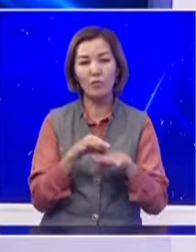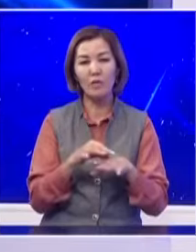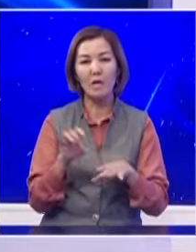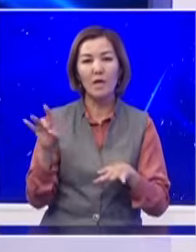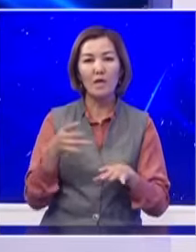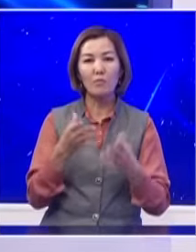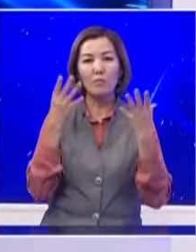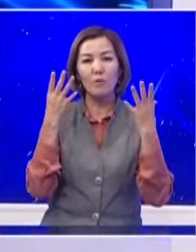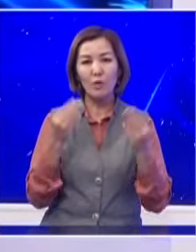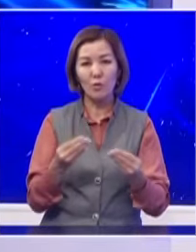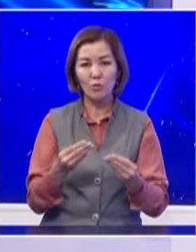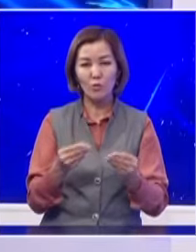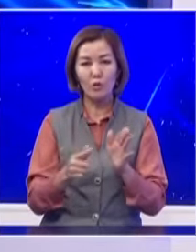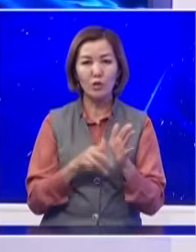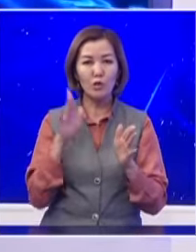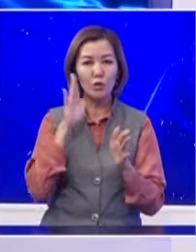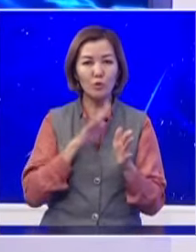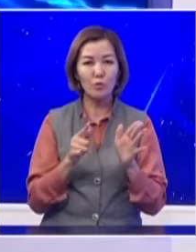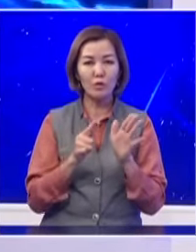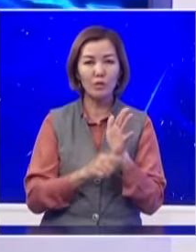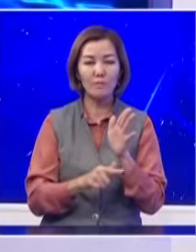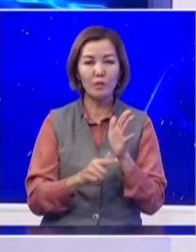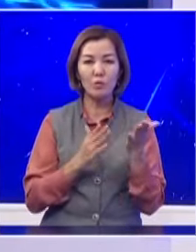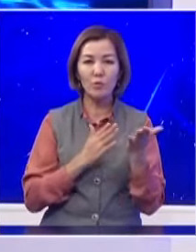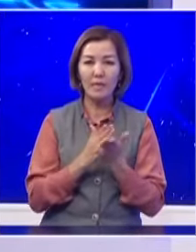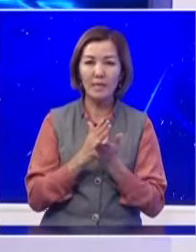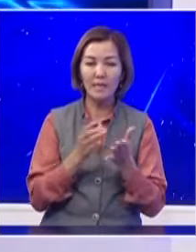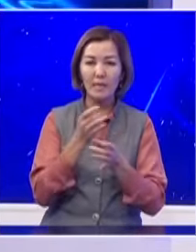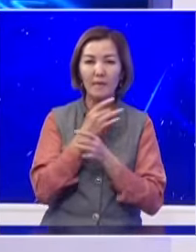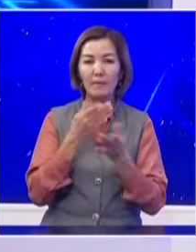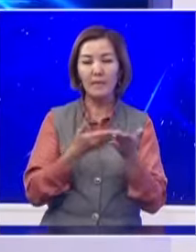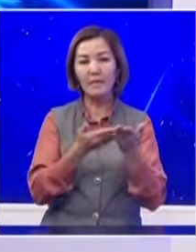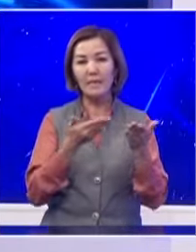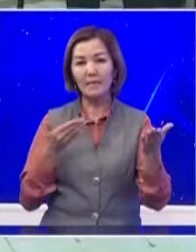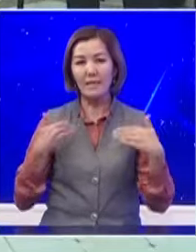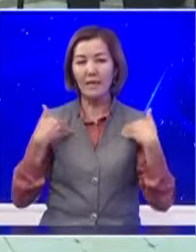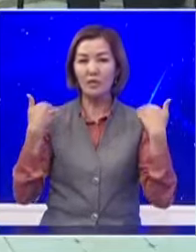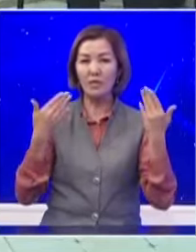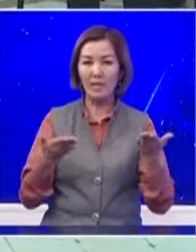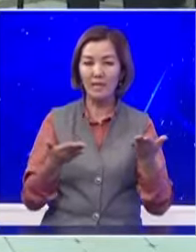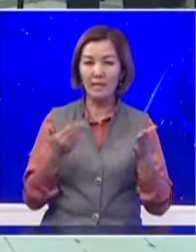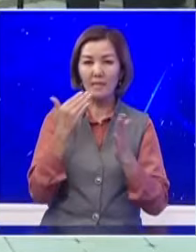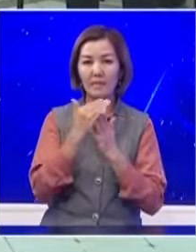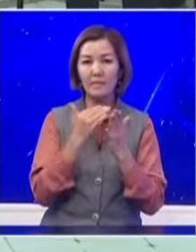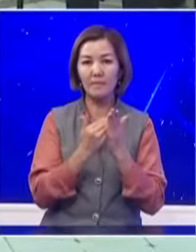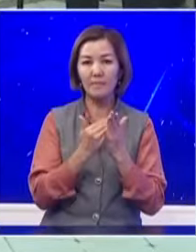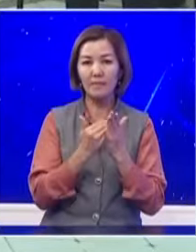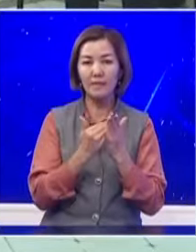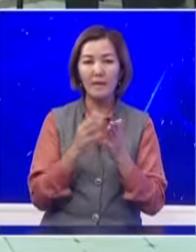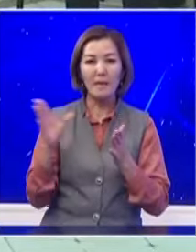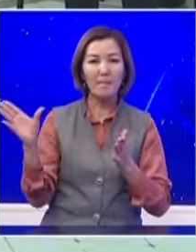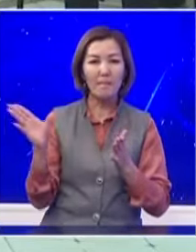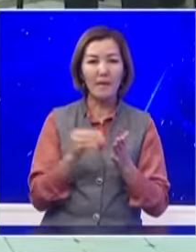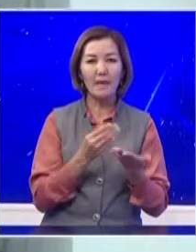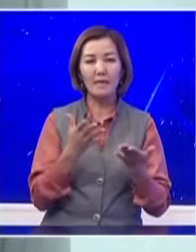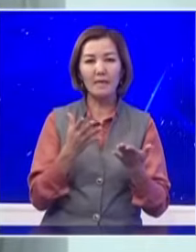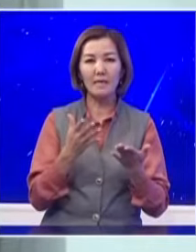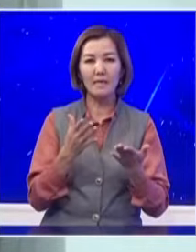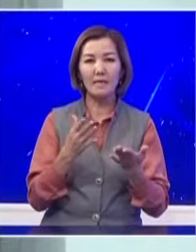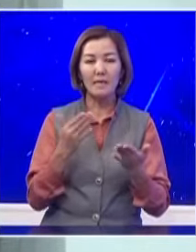бірінде өтті. Республика күніне орай Жетісудың 70-ке жуық ардагеріне мерекелік дастархан жайылды. Тізімде тегін адам жоқ.